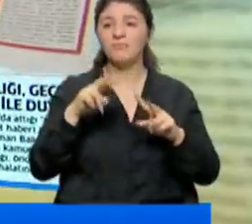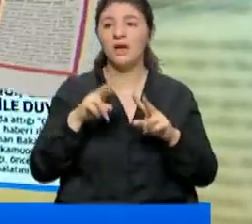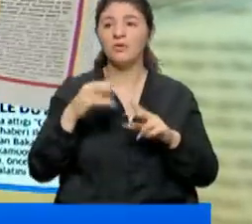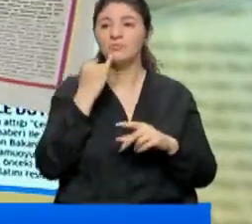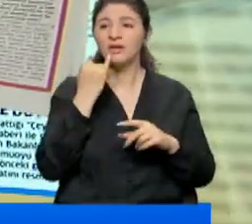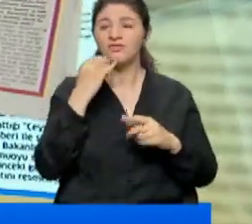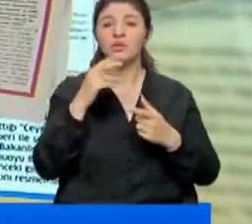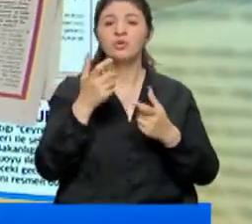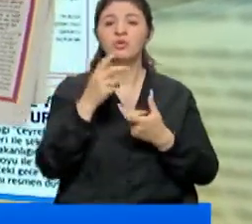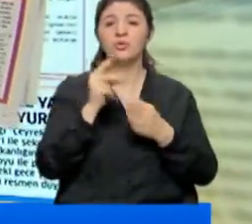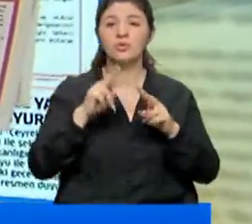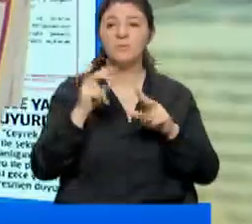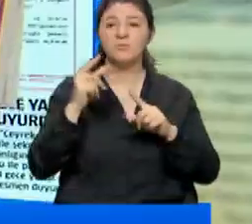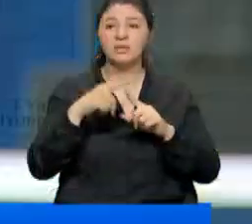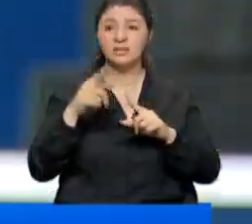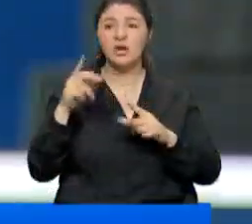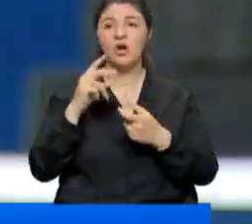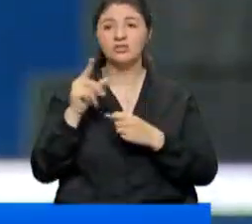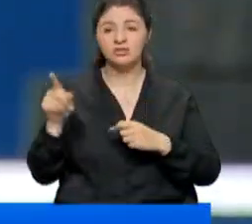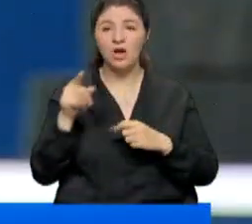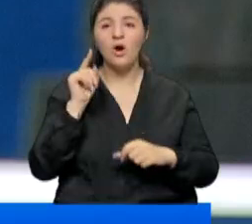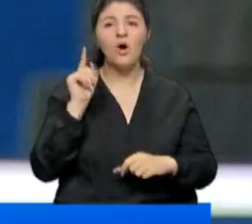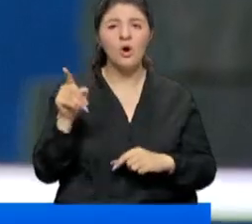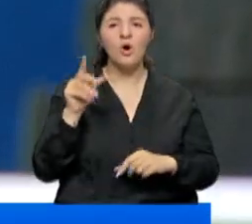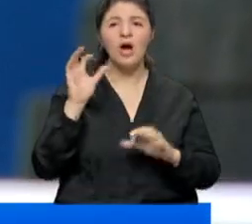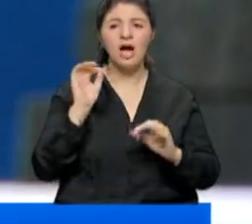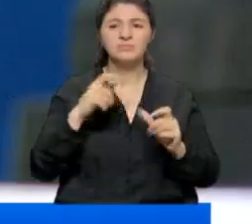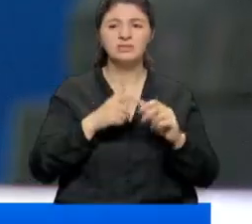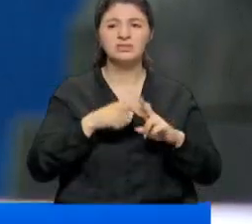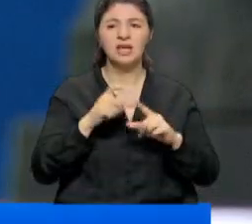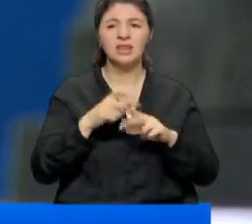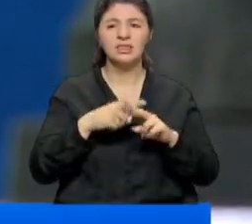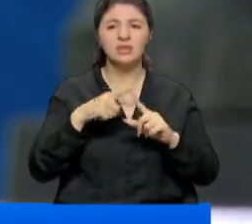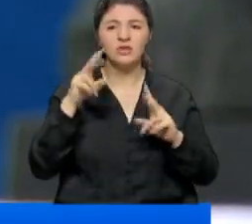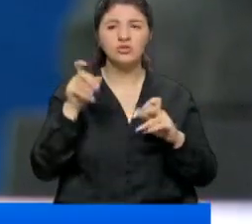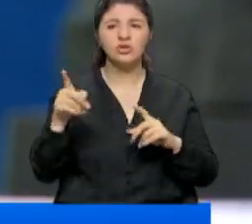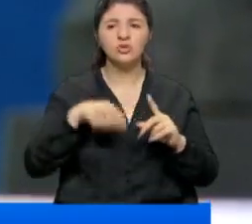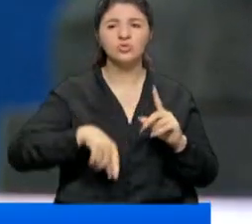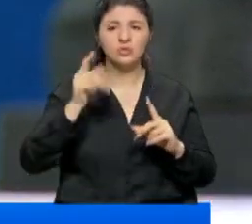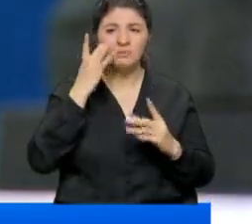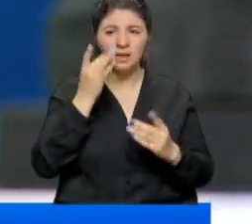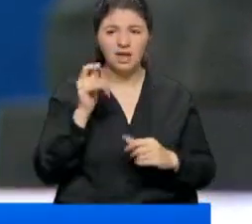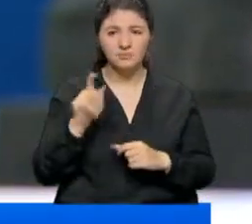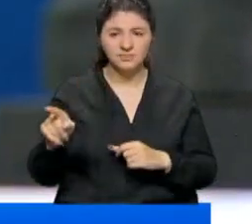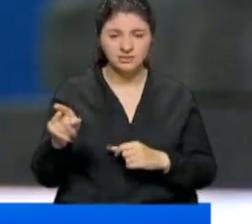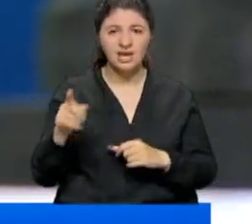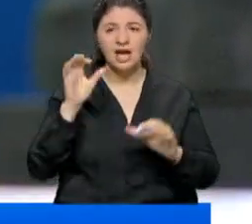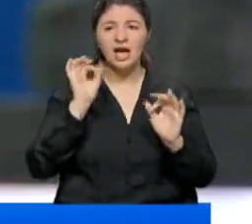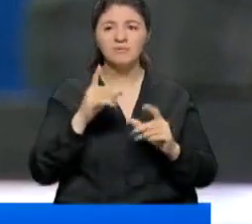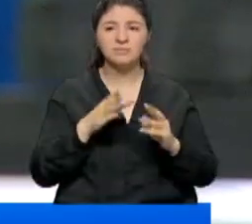onu Ümit Özdağ ve o Hem Sadat meselesi ile ilgili Dün gündemi belirledi